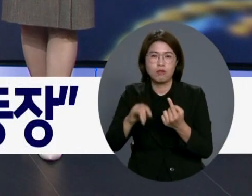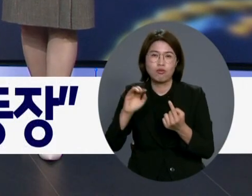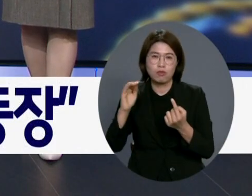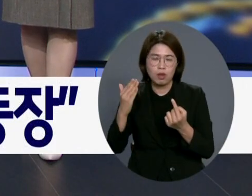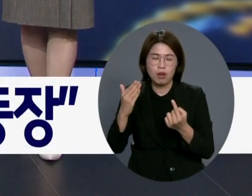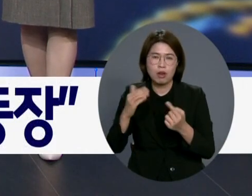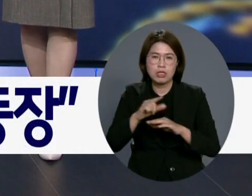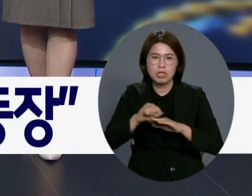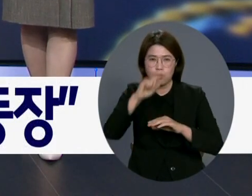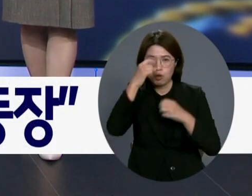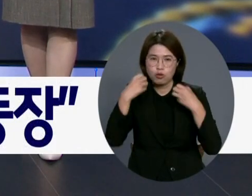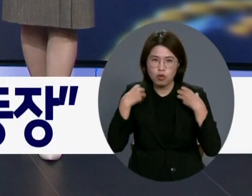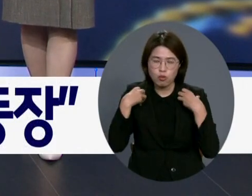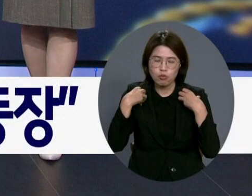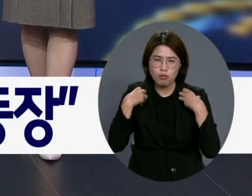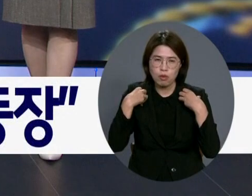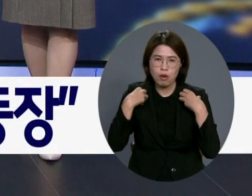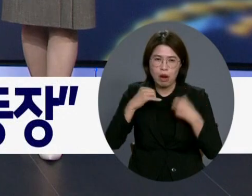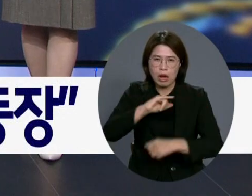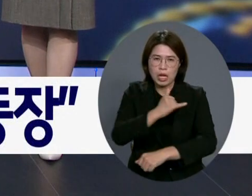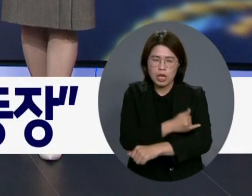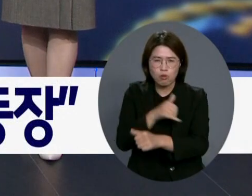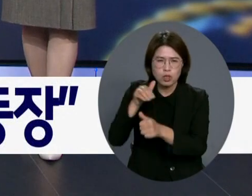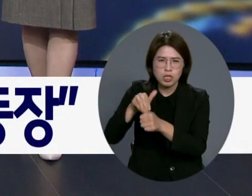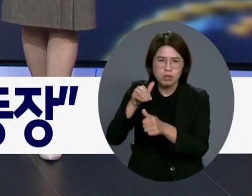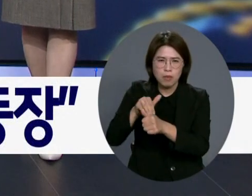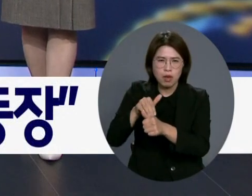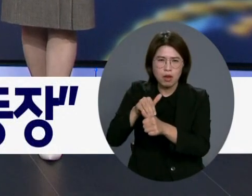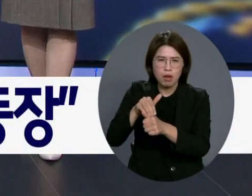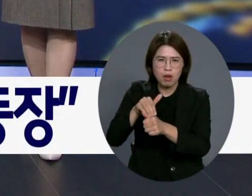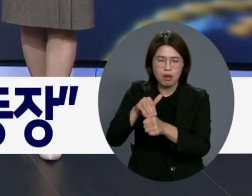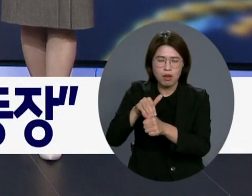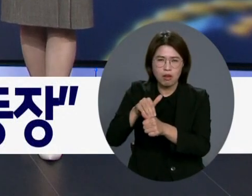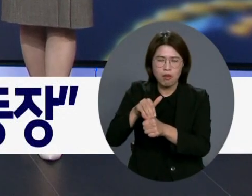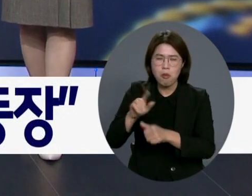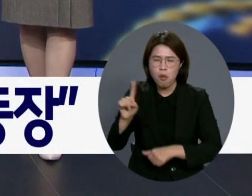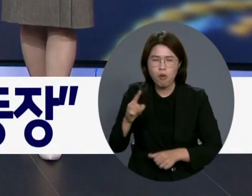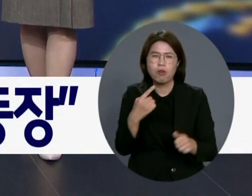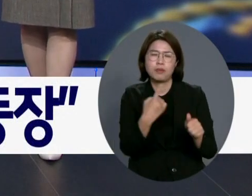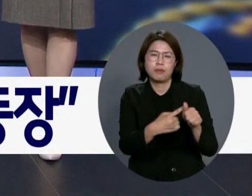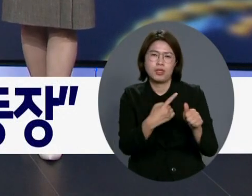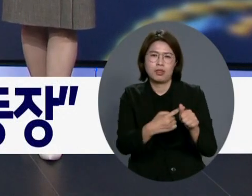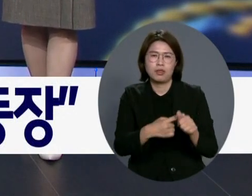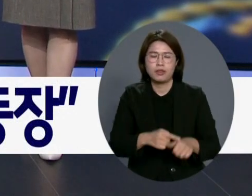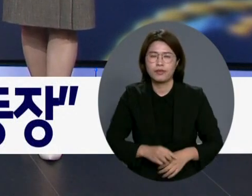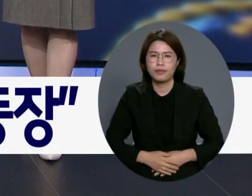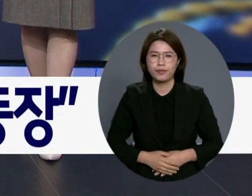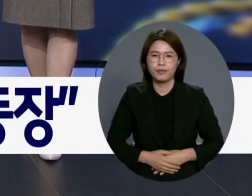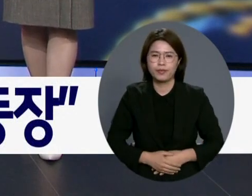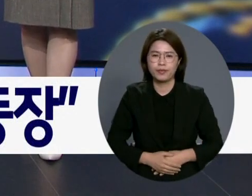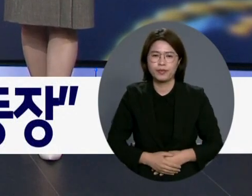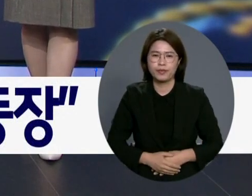지방정부가 인권 치매 가해자로 전면 등장했다는 비판을 받습니다 보도의